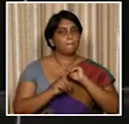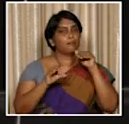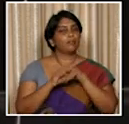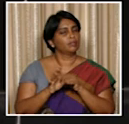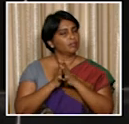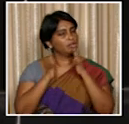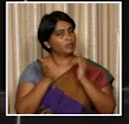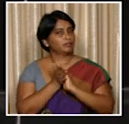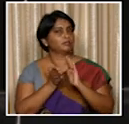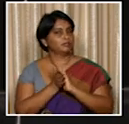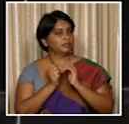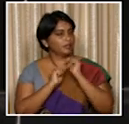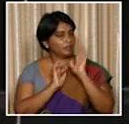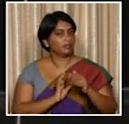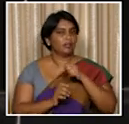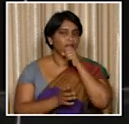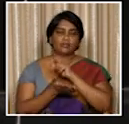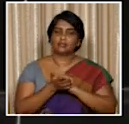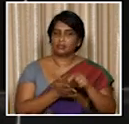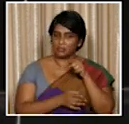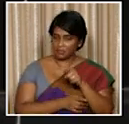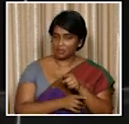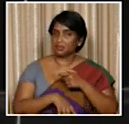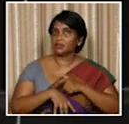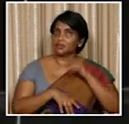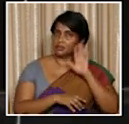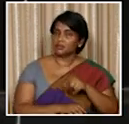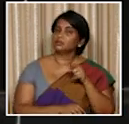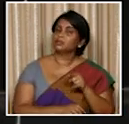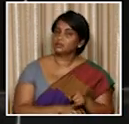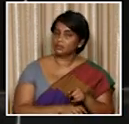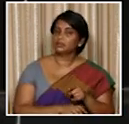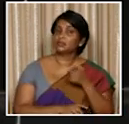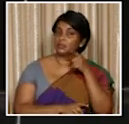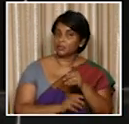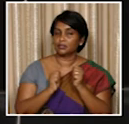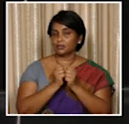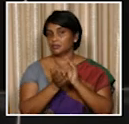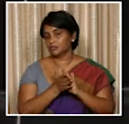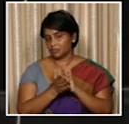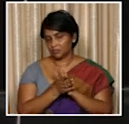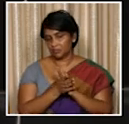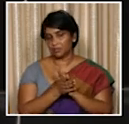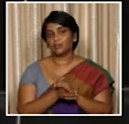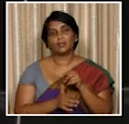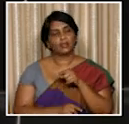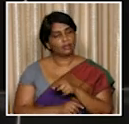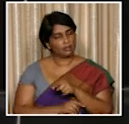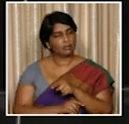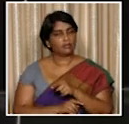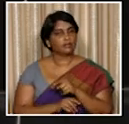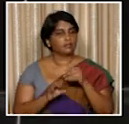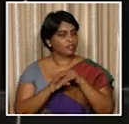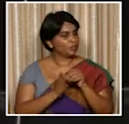இருந்து ஓய்வு பெற்று செல்வது பாராளுமன்றத்தை பொறுத்தவரையிலே அவருடைய சேவையை இங்கு இருக்கின்ற எல்லா கட்சியைச் சேர்ந்தவர்களும்